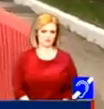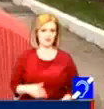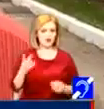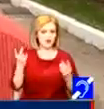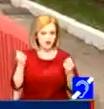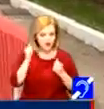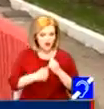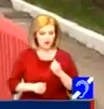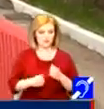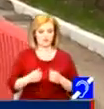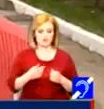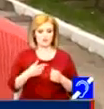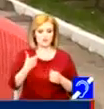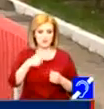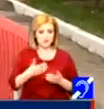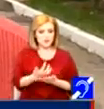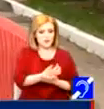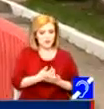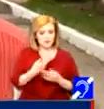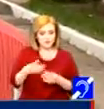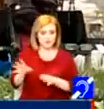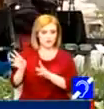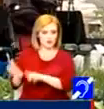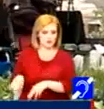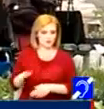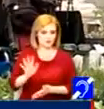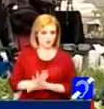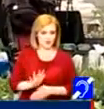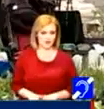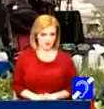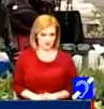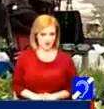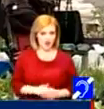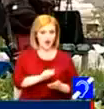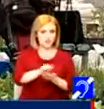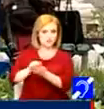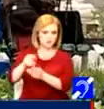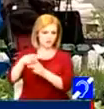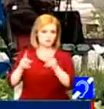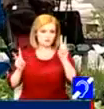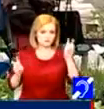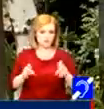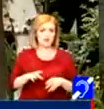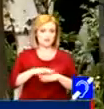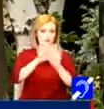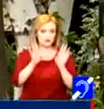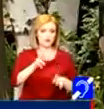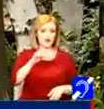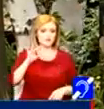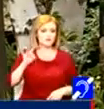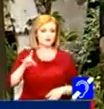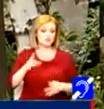Fiecare trebuie să iei în culioc înapoi și să ducă de aici, să nu lasă atâta murdări. Cimitirul Sfântul Lazar este considerat unul dintre cel mai mare